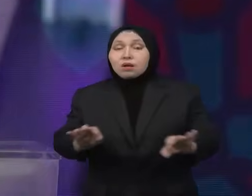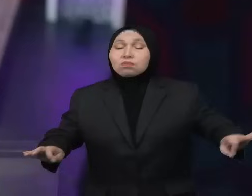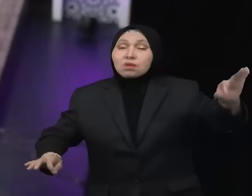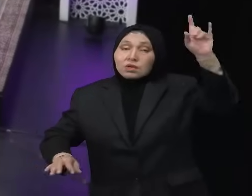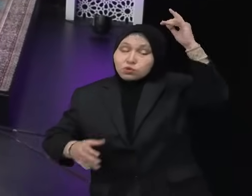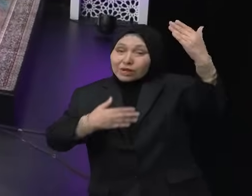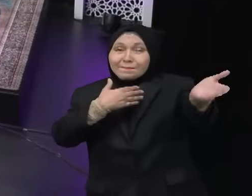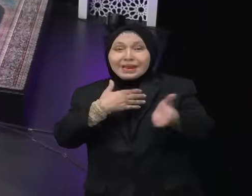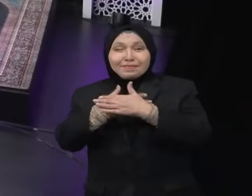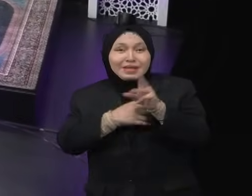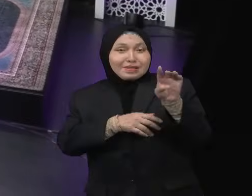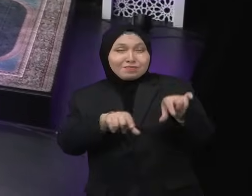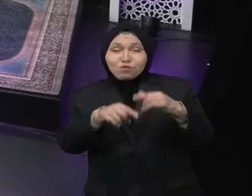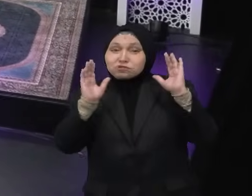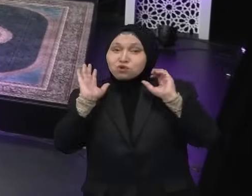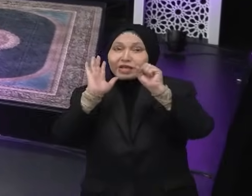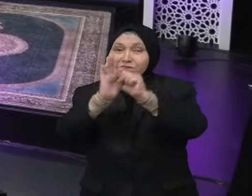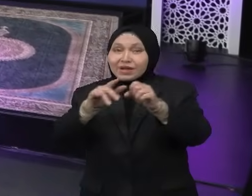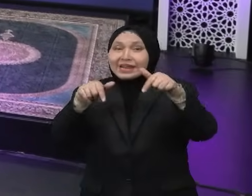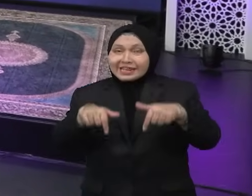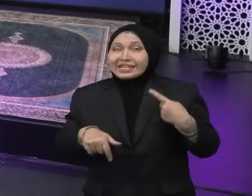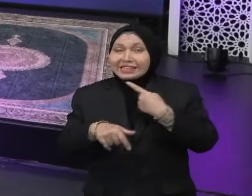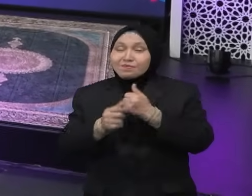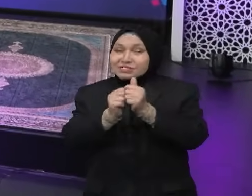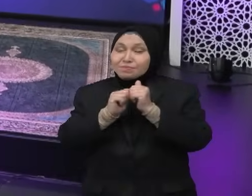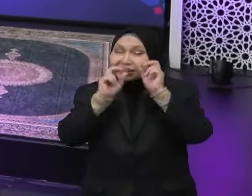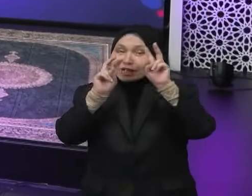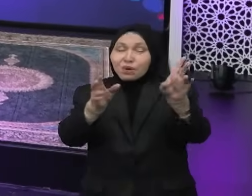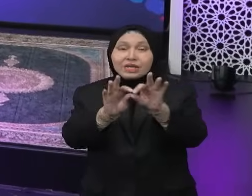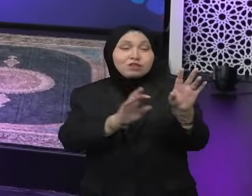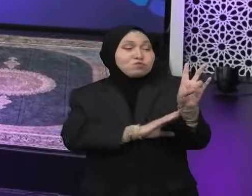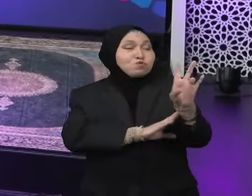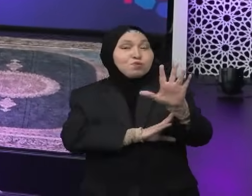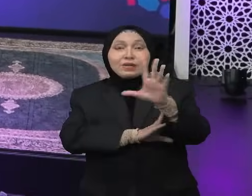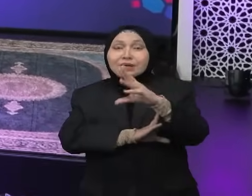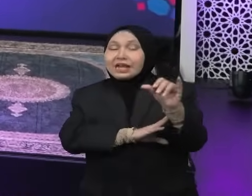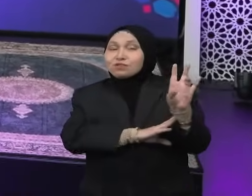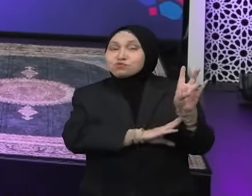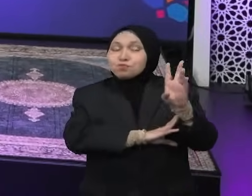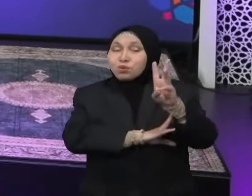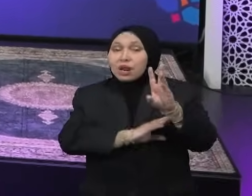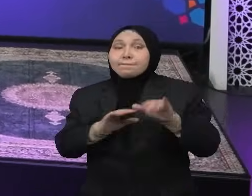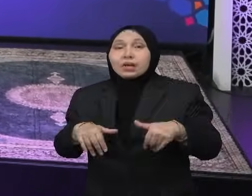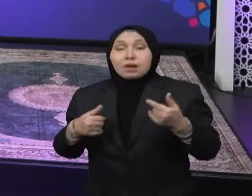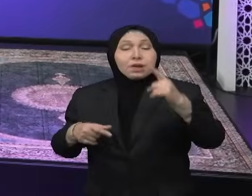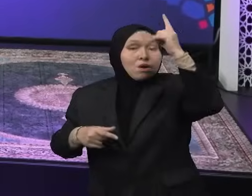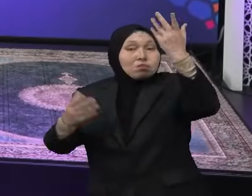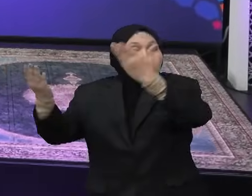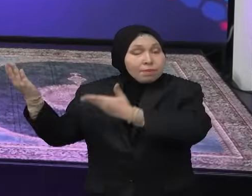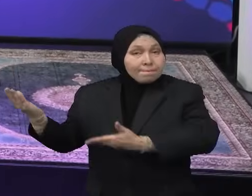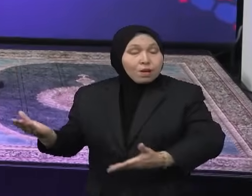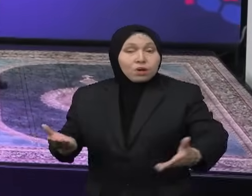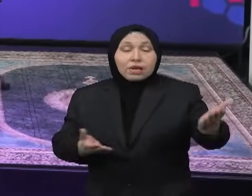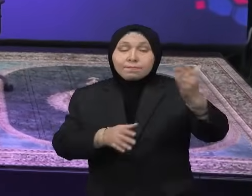Kembali kita dalam My Quran Time, Quran Salat Infaq. Pada hari ini sama-sama kita melihat kepada ayat 75 dan 76. Bagaimana Allah membawakan